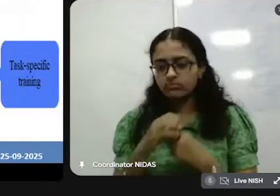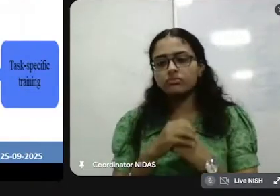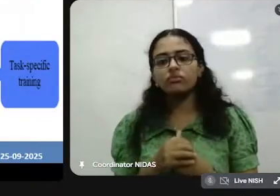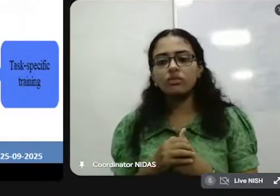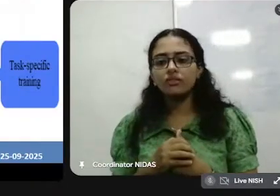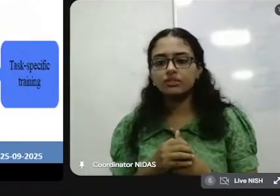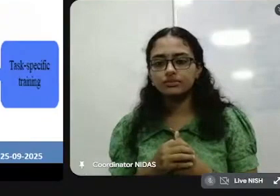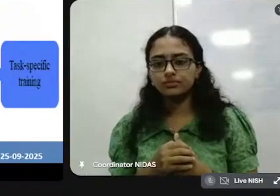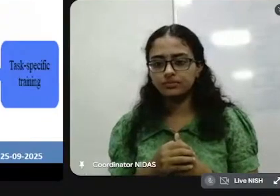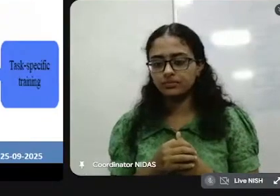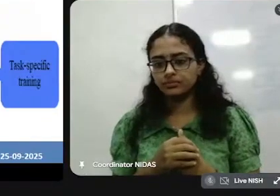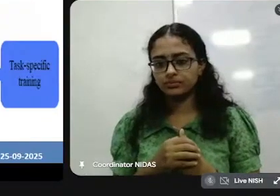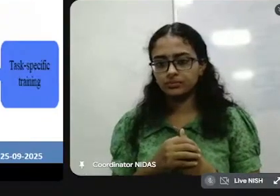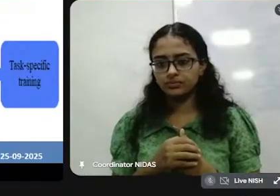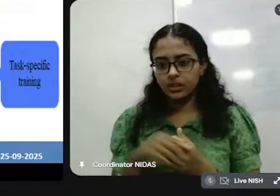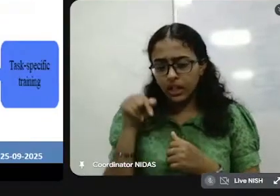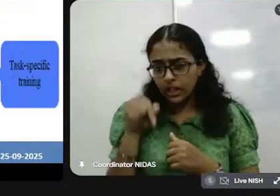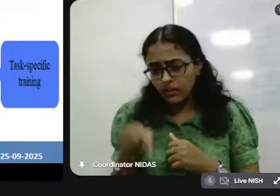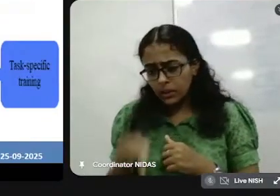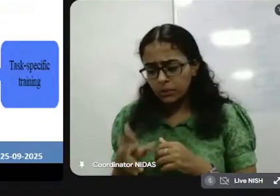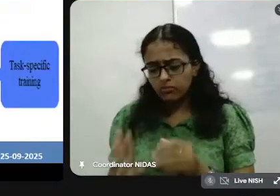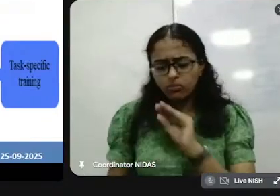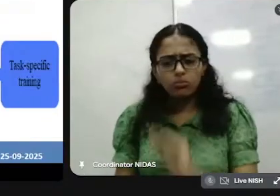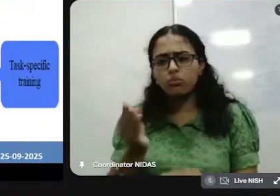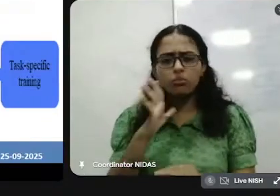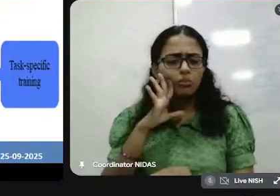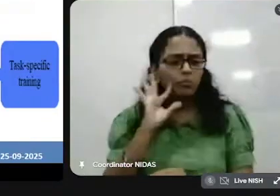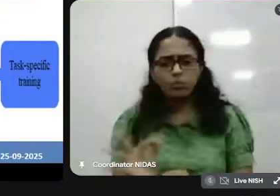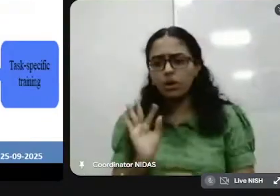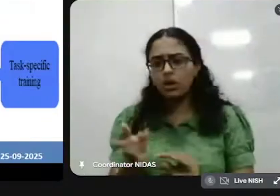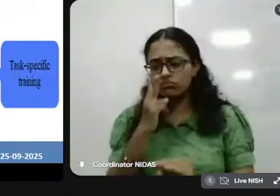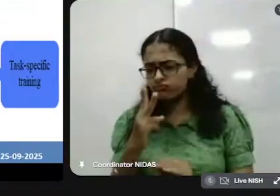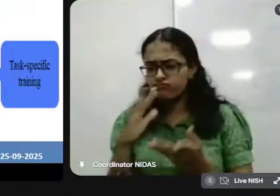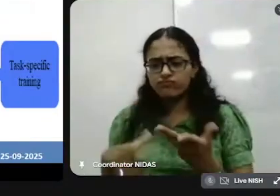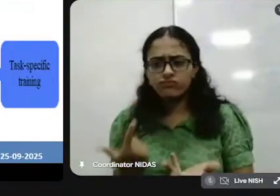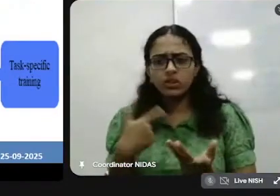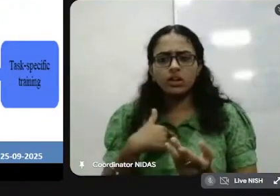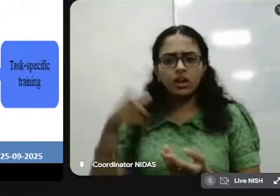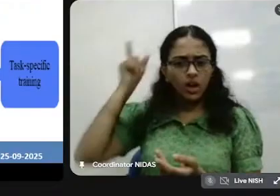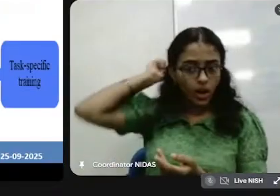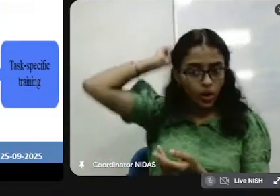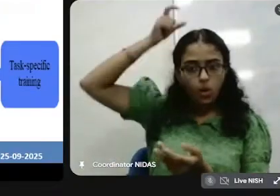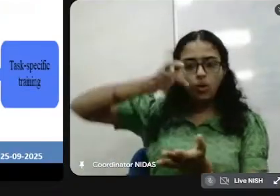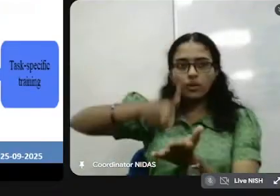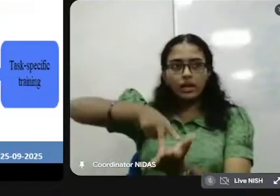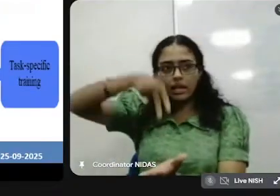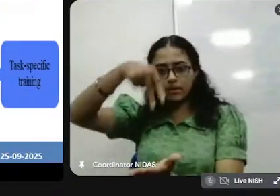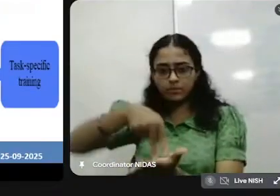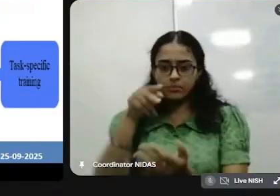നമുക്ക് പറയാനായിട്ട് പറ്റില്ല. അപ്പൊ ഇവിടെ നമ്മൾ പ്രധാനമായിട്ടും ഫോക്കസ് ചെയ്യുന്നത് അവർക്ക് ഉള്ള കോഗ്നിറ്റീവ് റീഹാബിലിറ്റേഷനെ